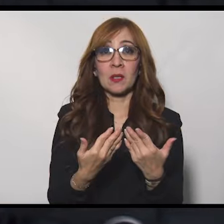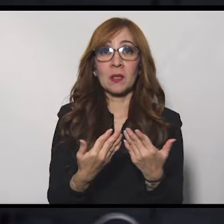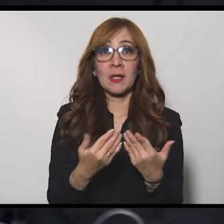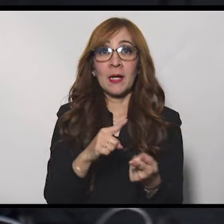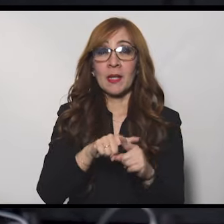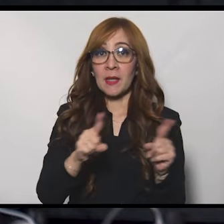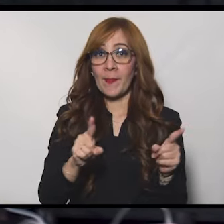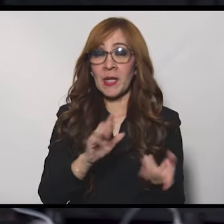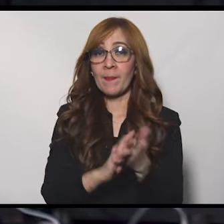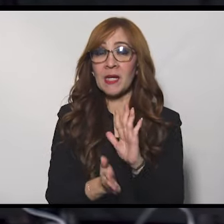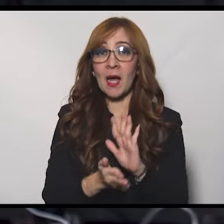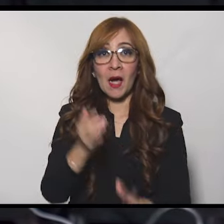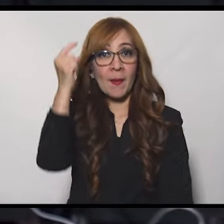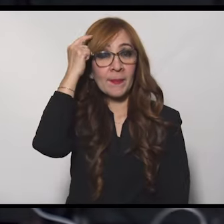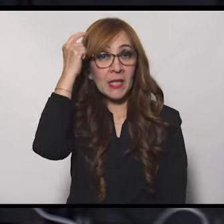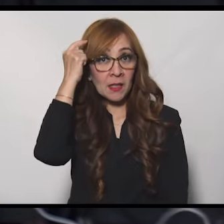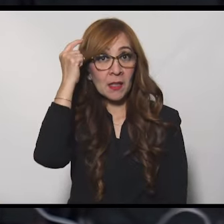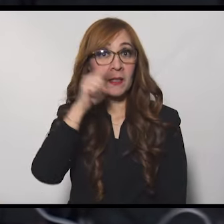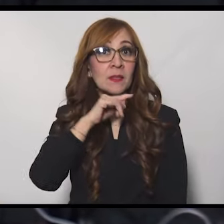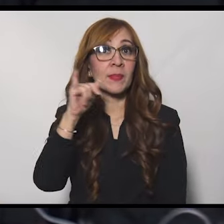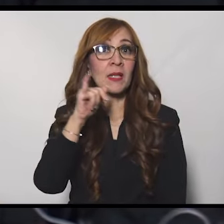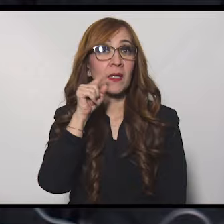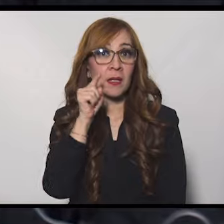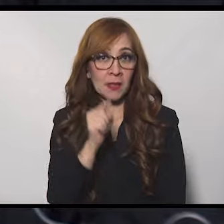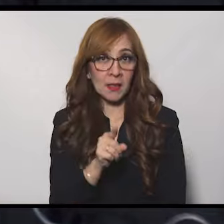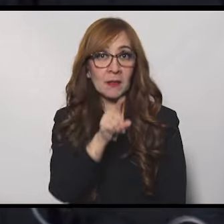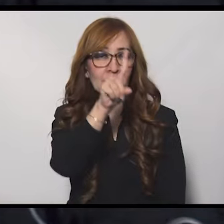Tapi pernah nggak kita berpikir seperti ini?